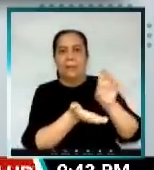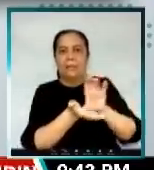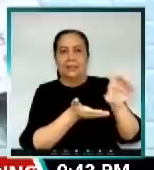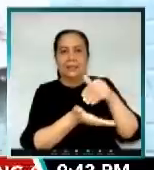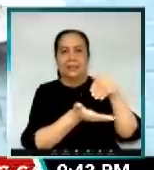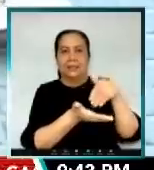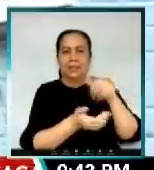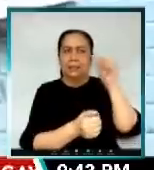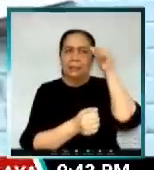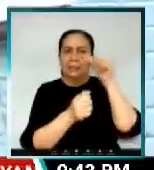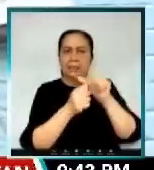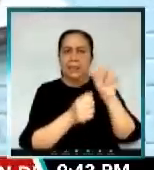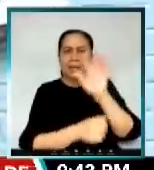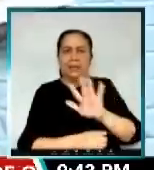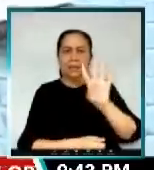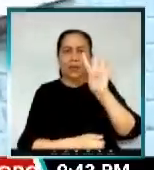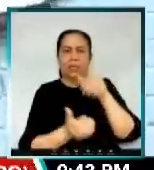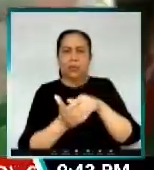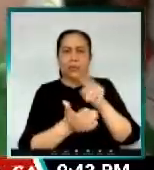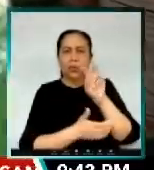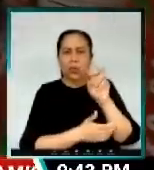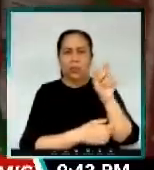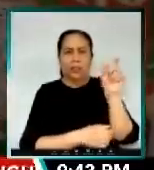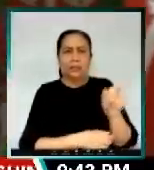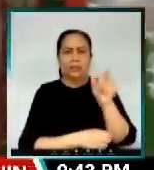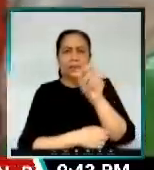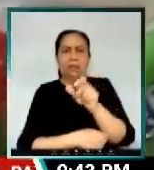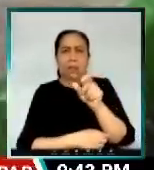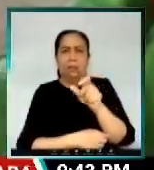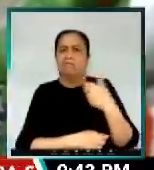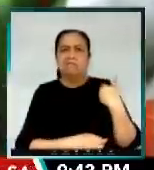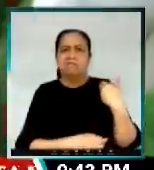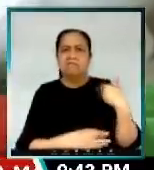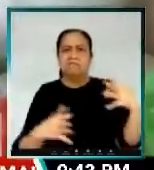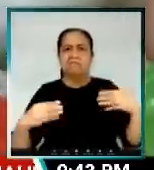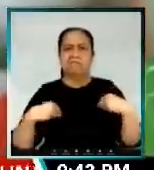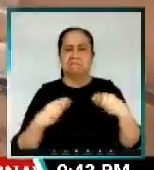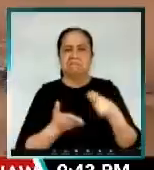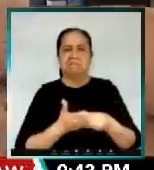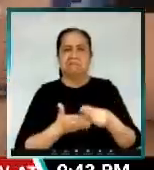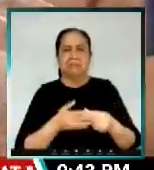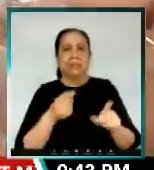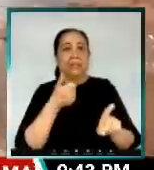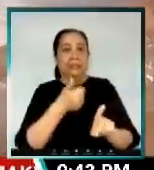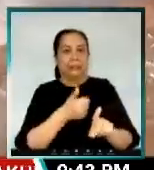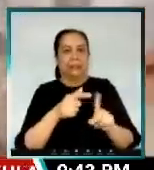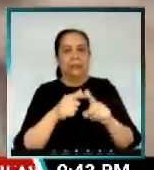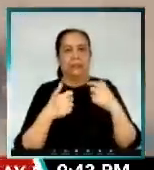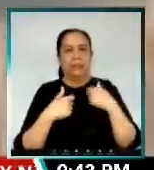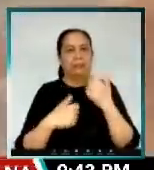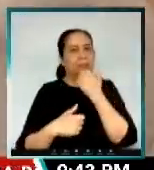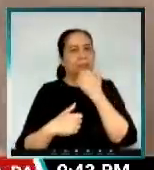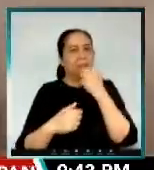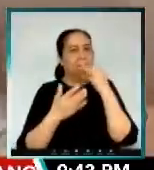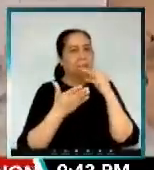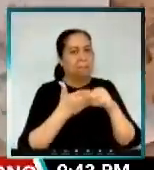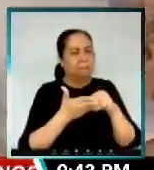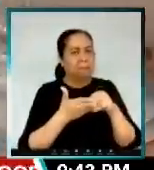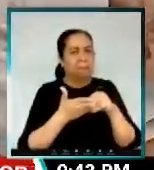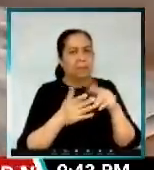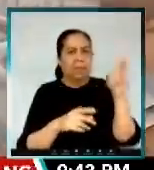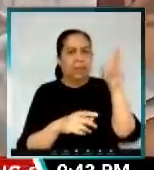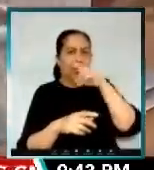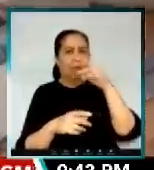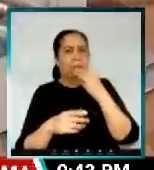around 4,200 individuals daw ang hindi pa nakakatanggap. Sila nga raw yung mga nagkaroon ng error message na natanggap doon nga sa mga